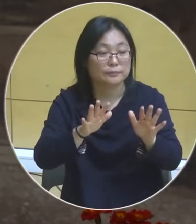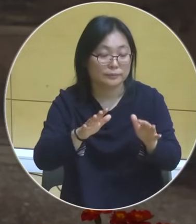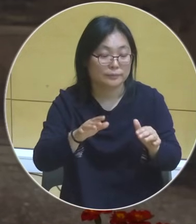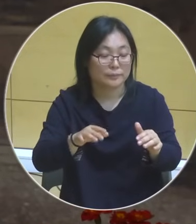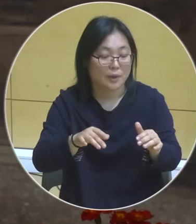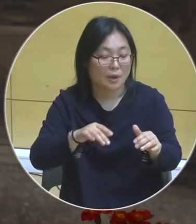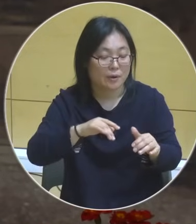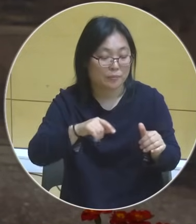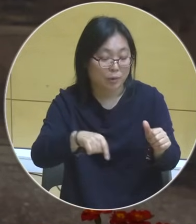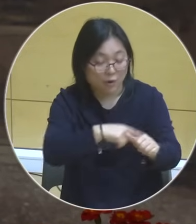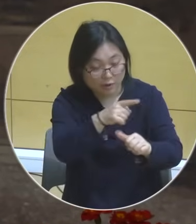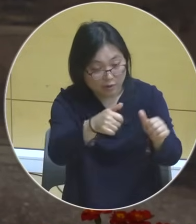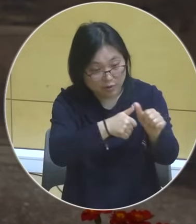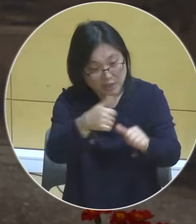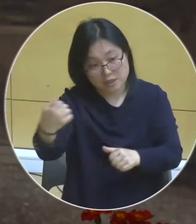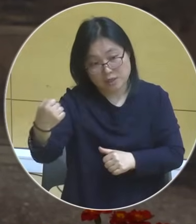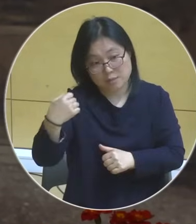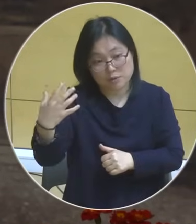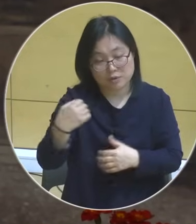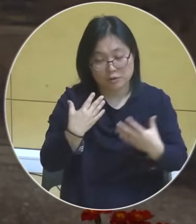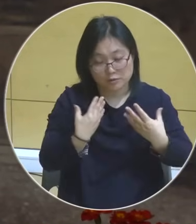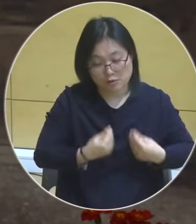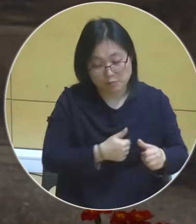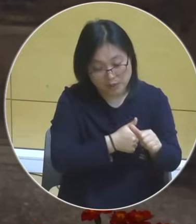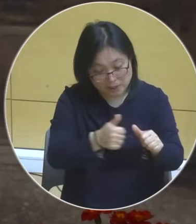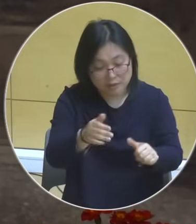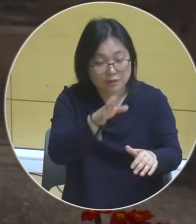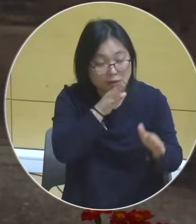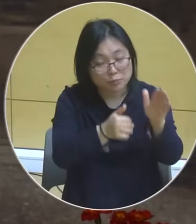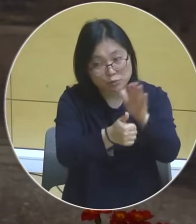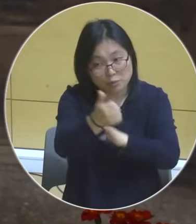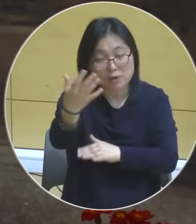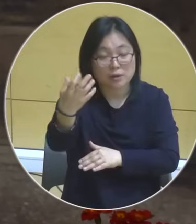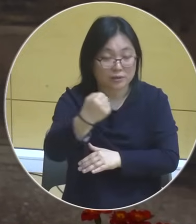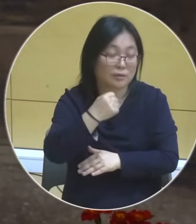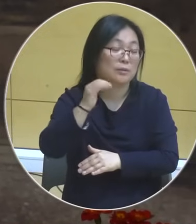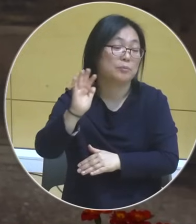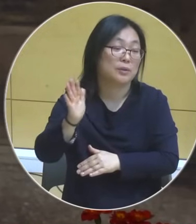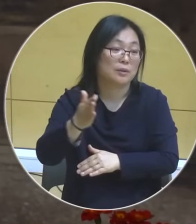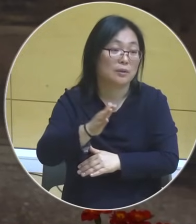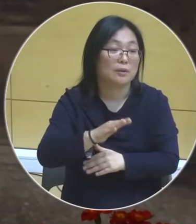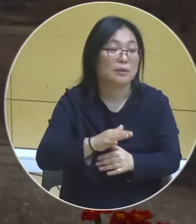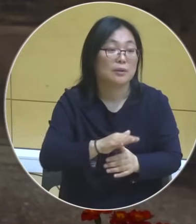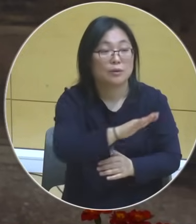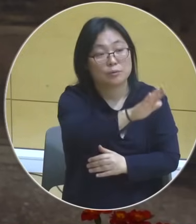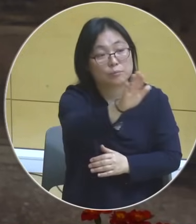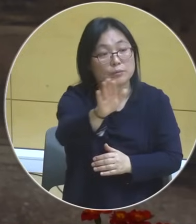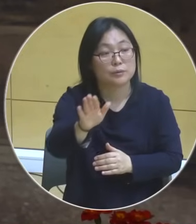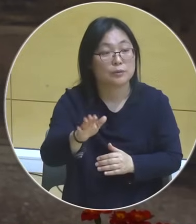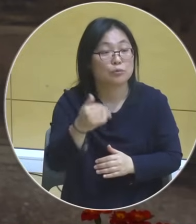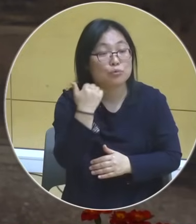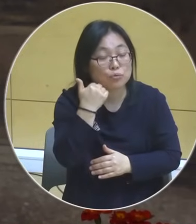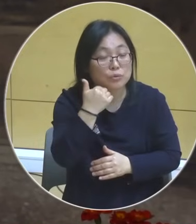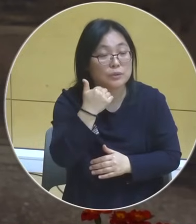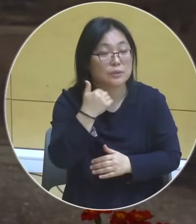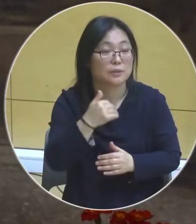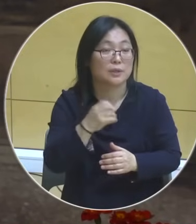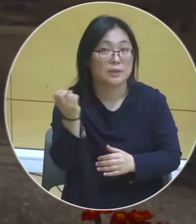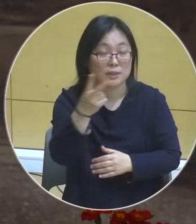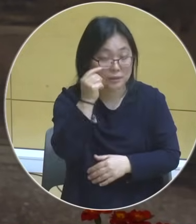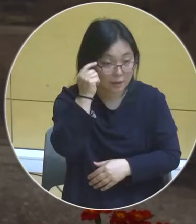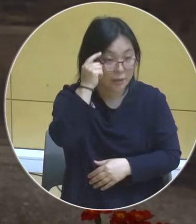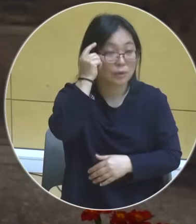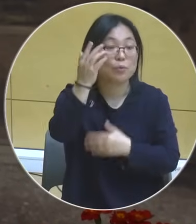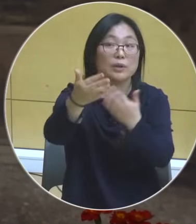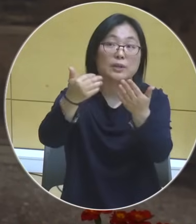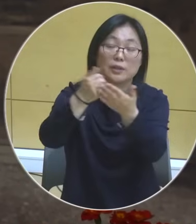힘을 얻게 됩니다. 절망을 극복하는 참 소망을 붙들게 됩니다. 사랑하는 여러분, 여러분이 누구인지를 다시